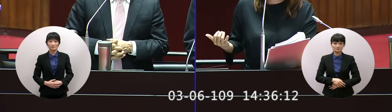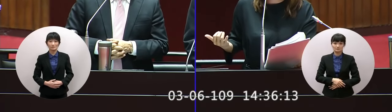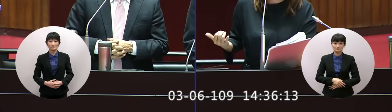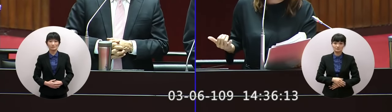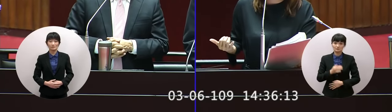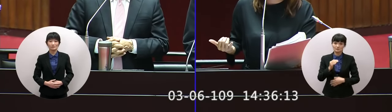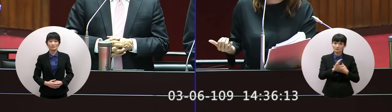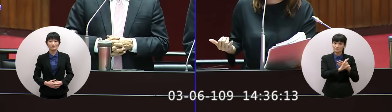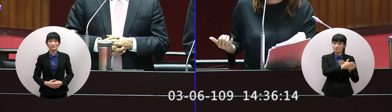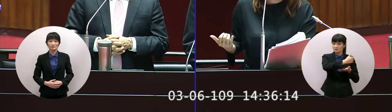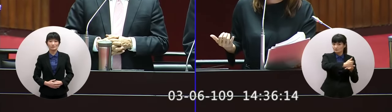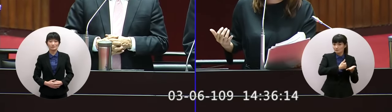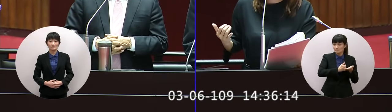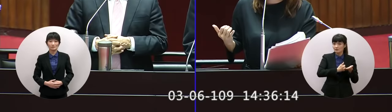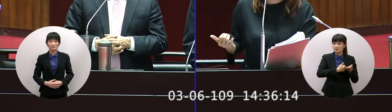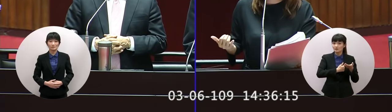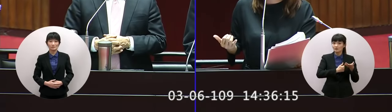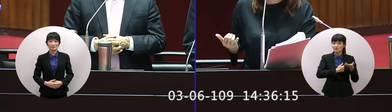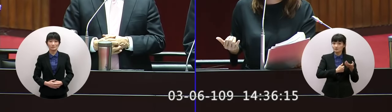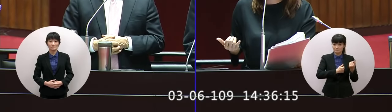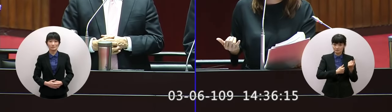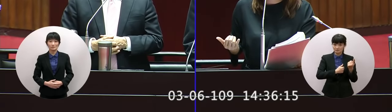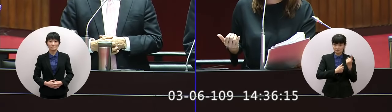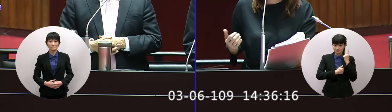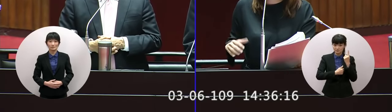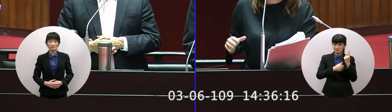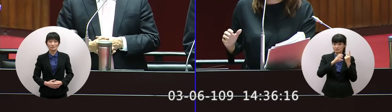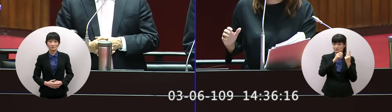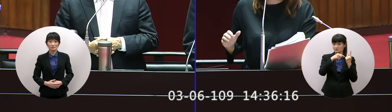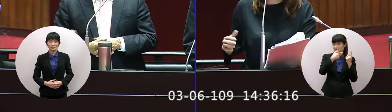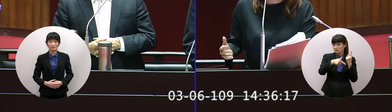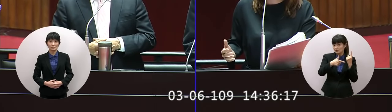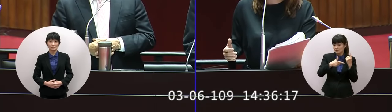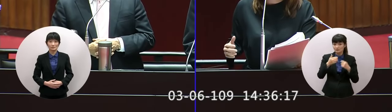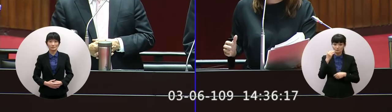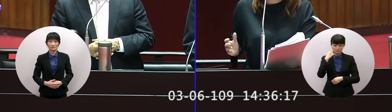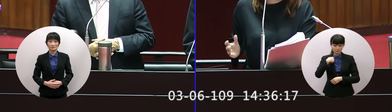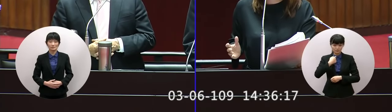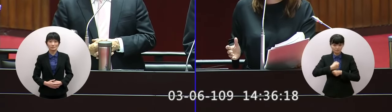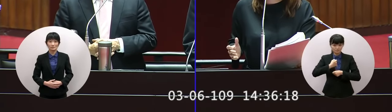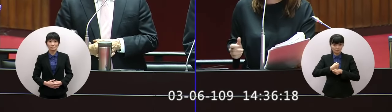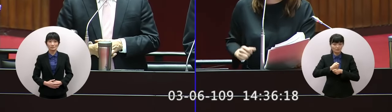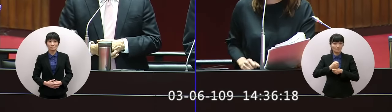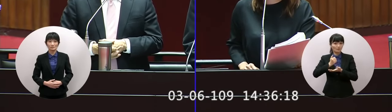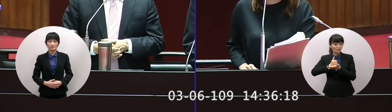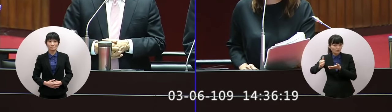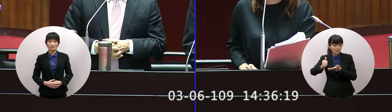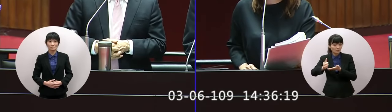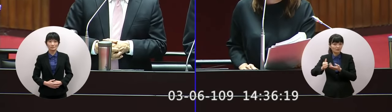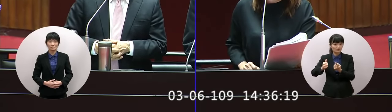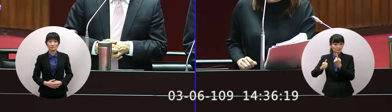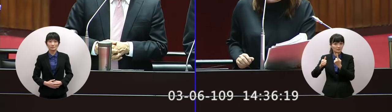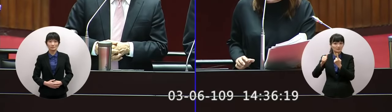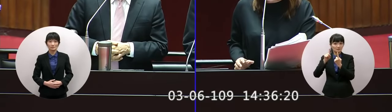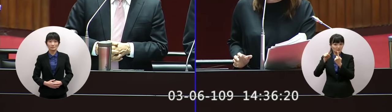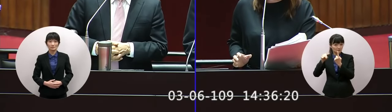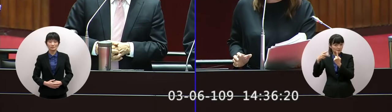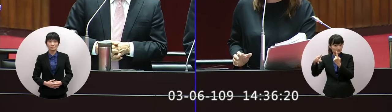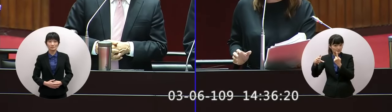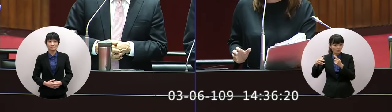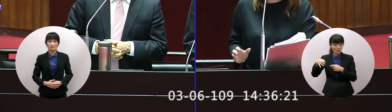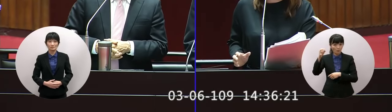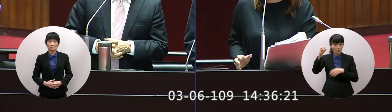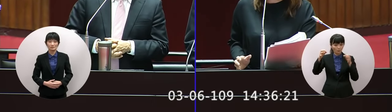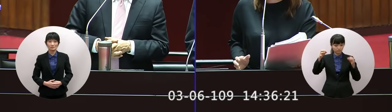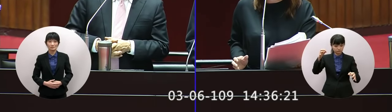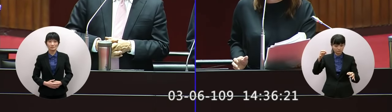要不到6块钱，0.6块，可是我们出口它的成本就要1.7块，所以其